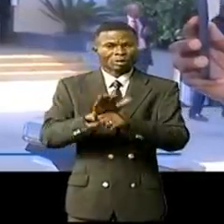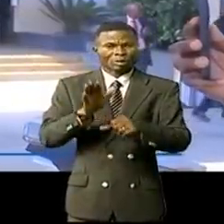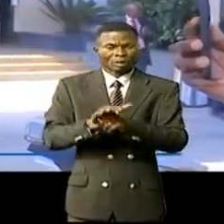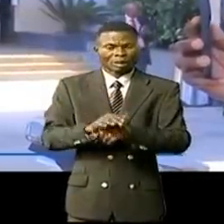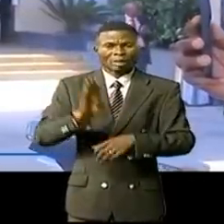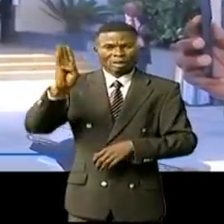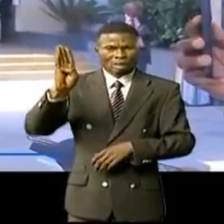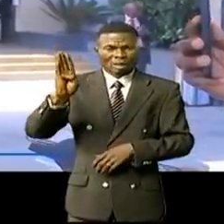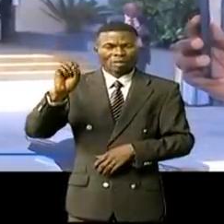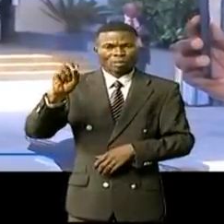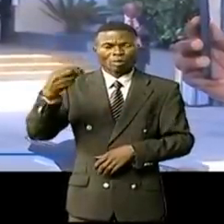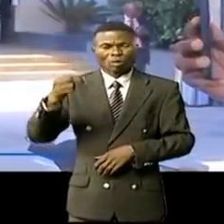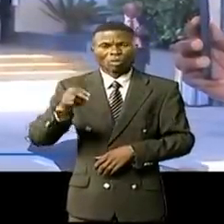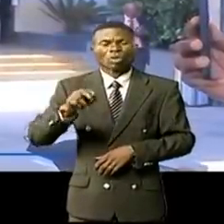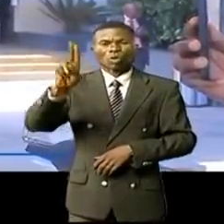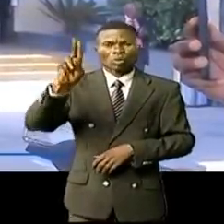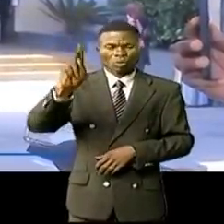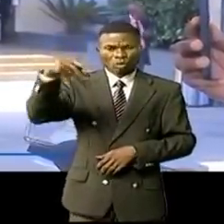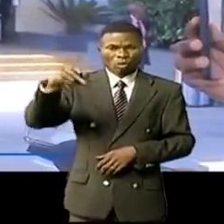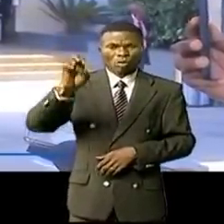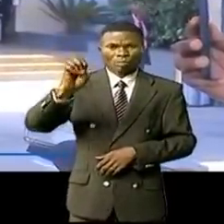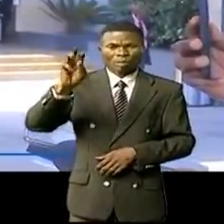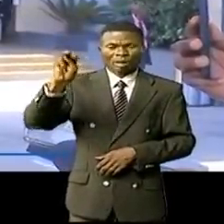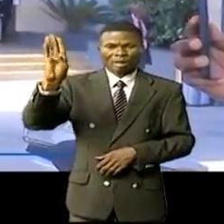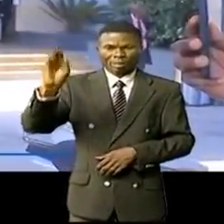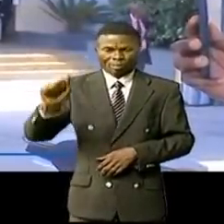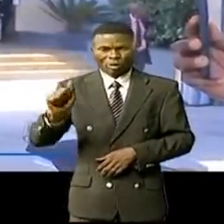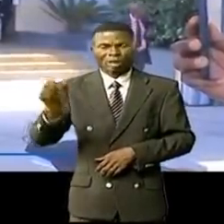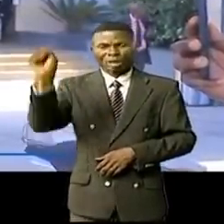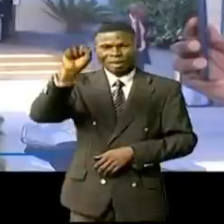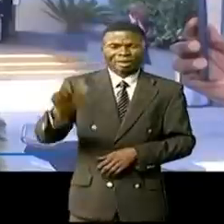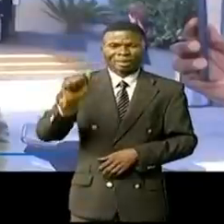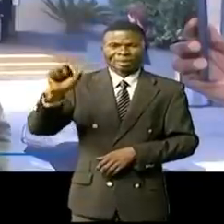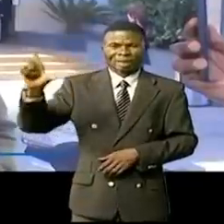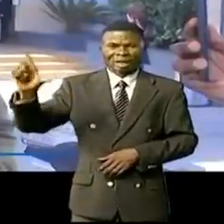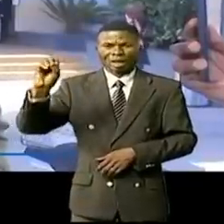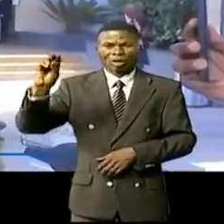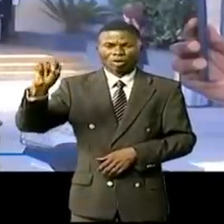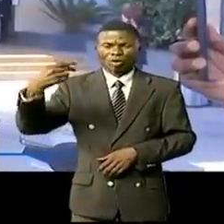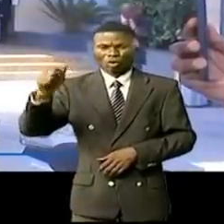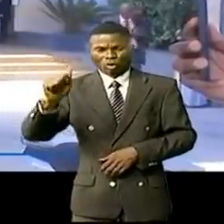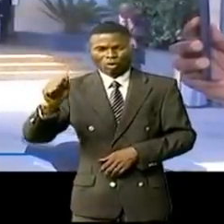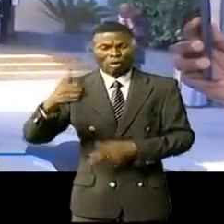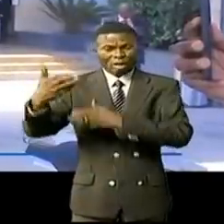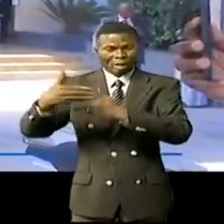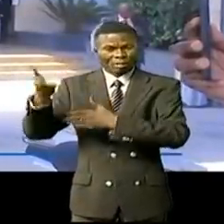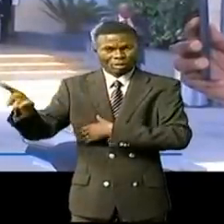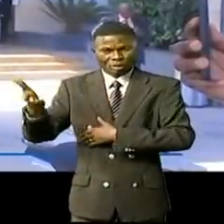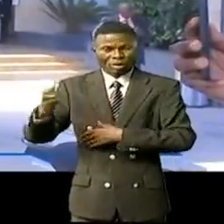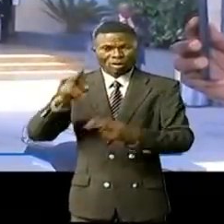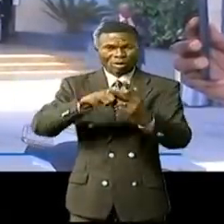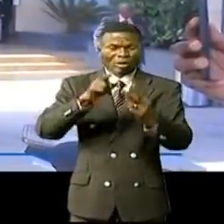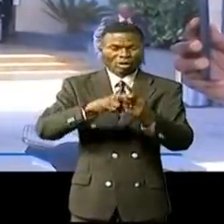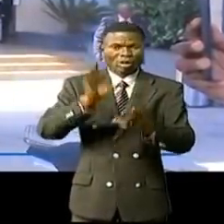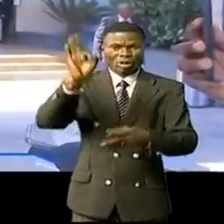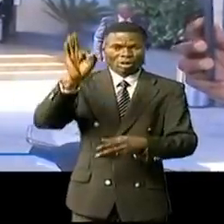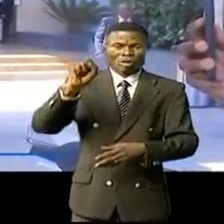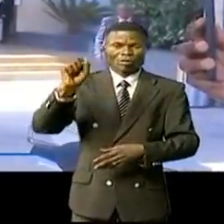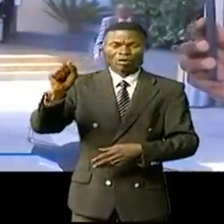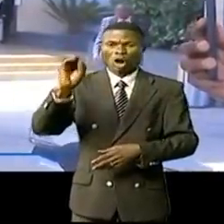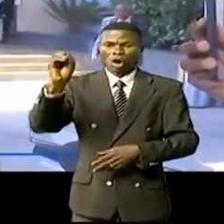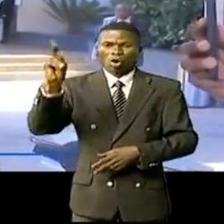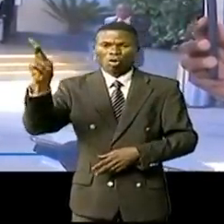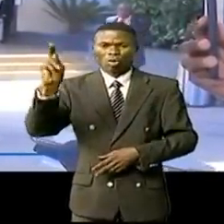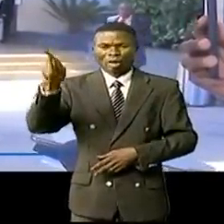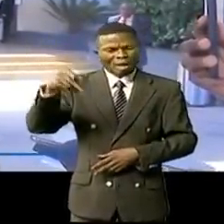Lumene, Upemba, Kundelungu, Salonga, pas très loin d'ici, vous avez la réserve de faune à Okapi, vous avez